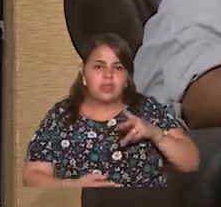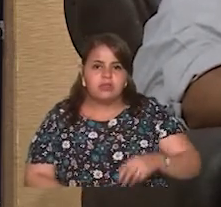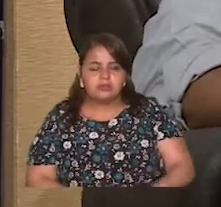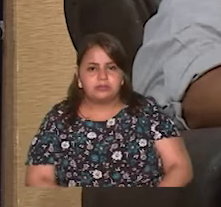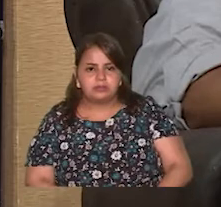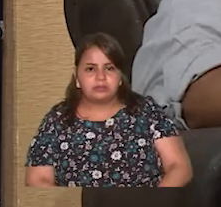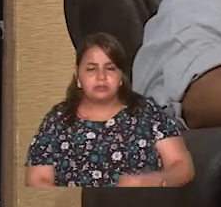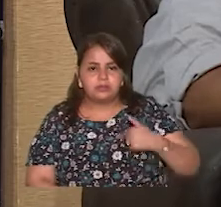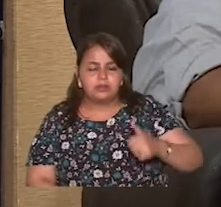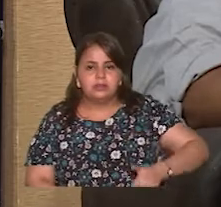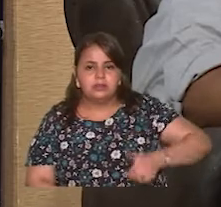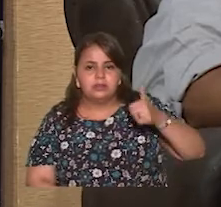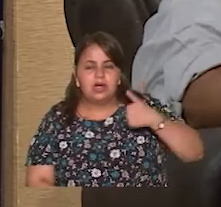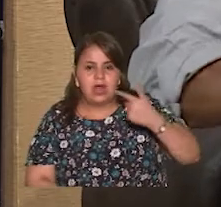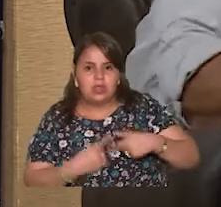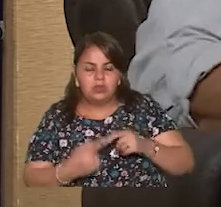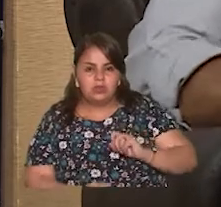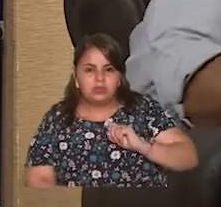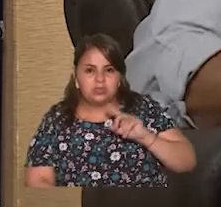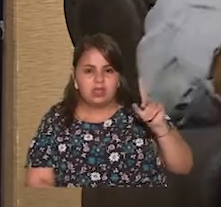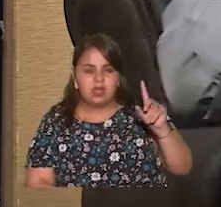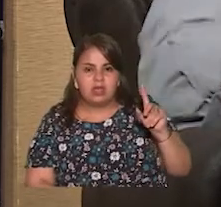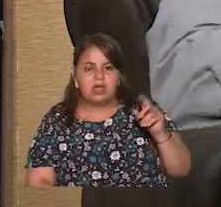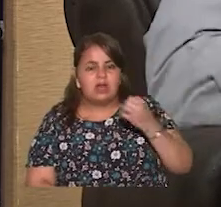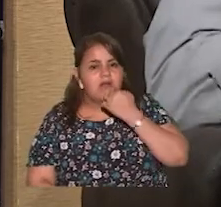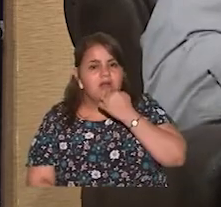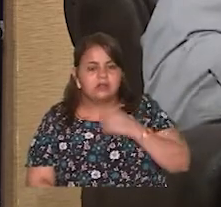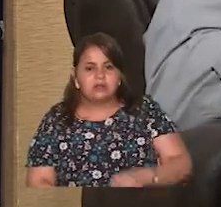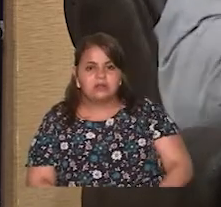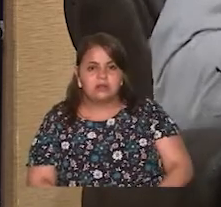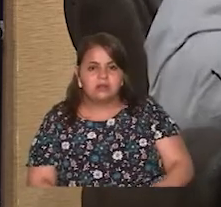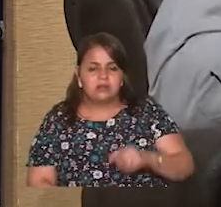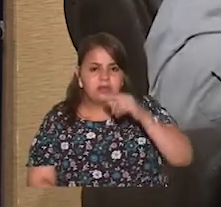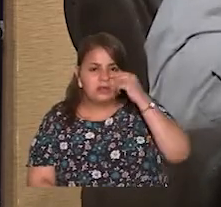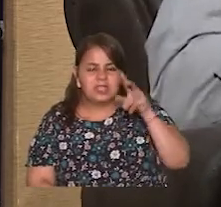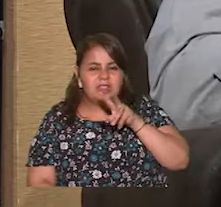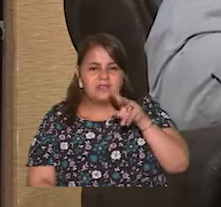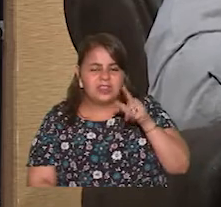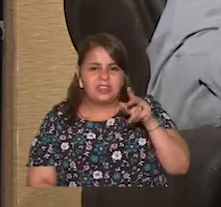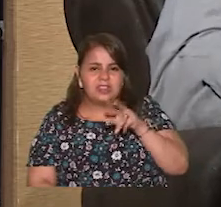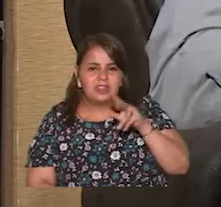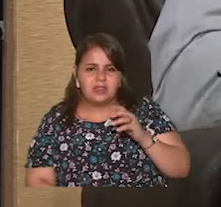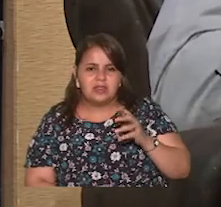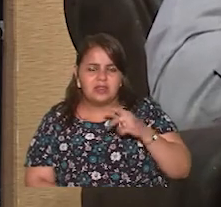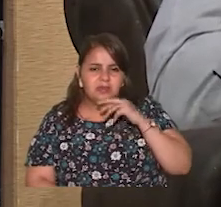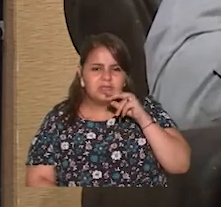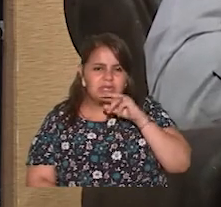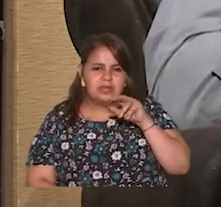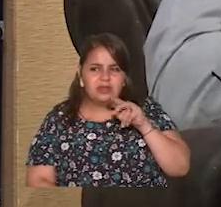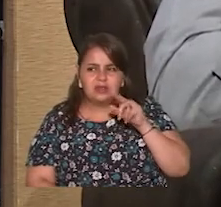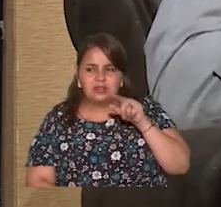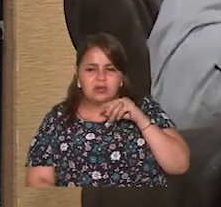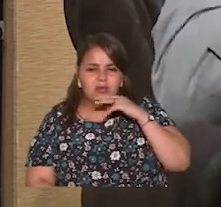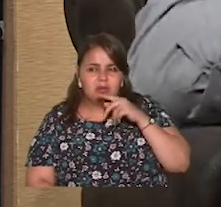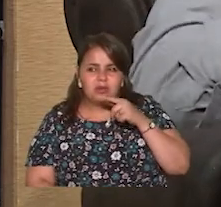افضل لو انا فاكر ان انا دايما صح. دايما في العلاقات حتى لما بتكلم مثلا مع كابلز وبعدين بيبقى في مشوره،